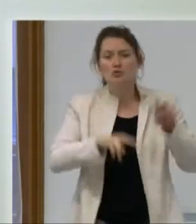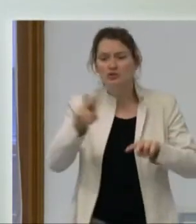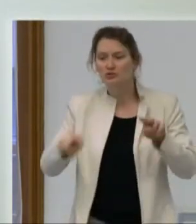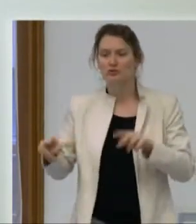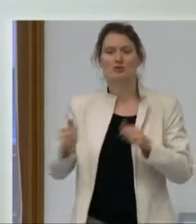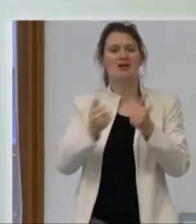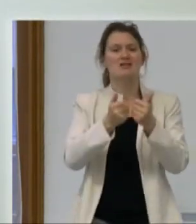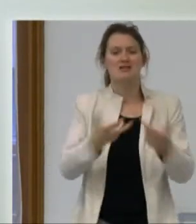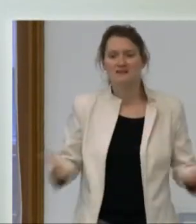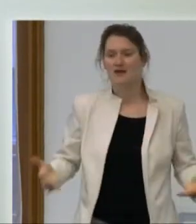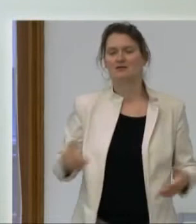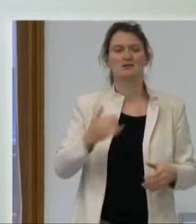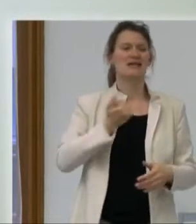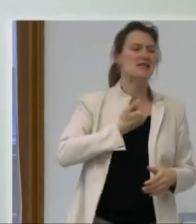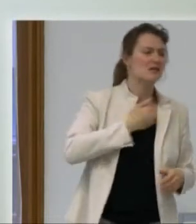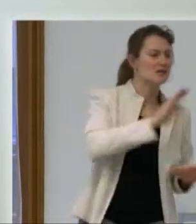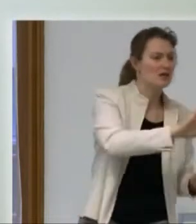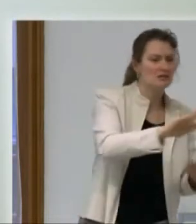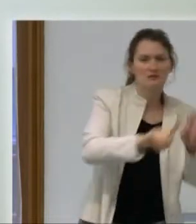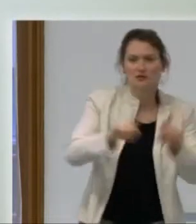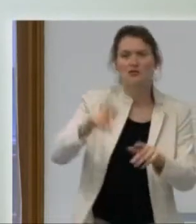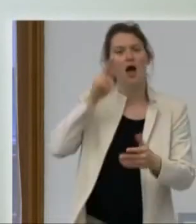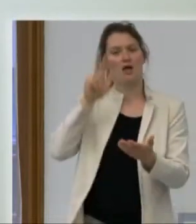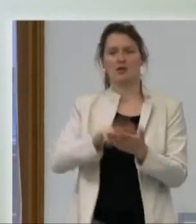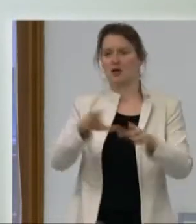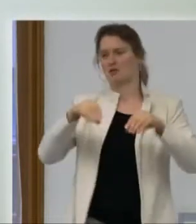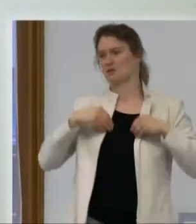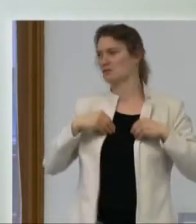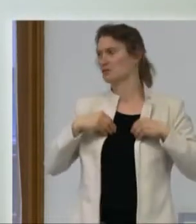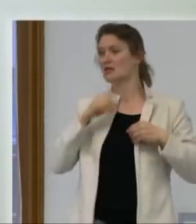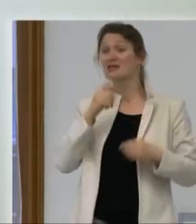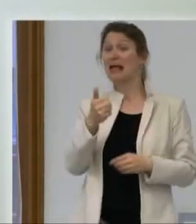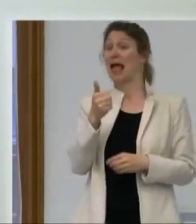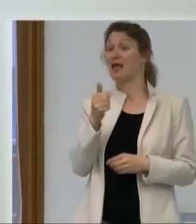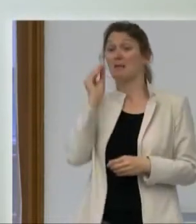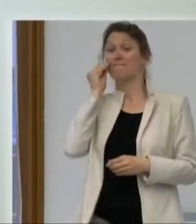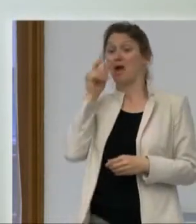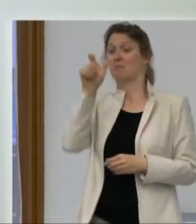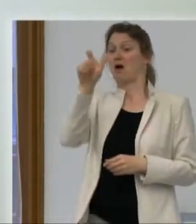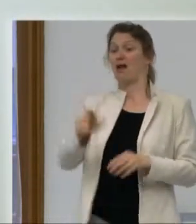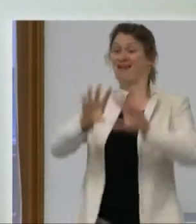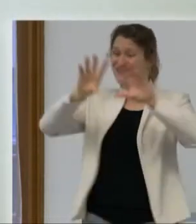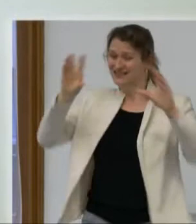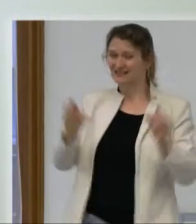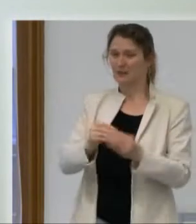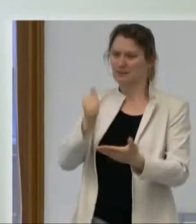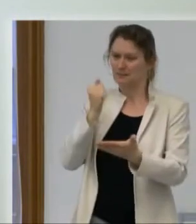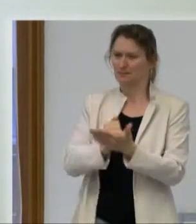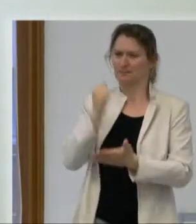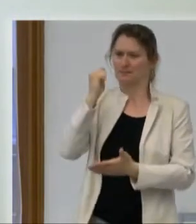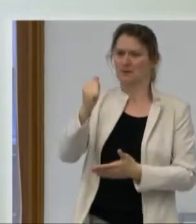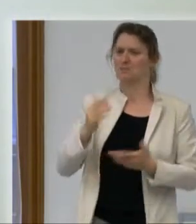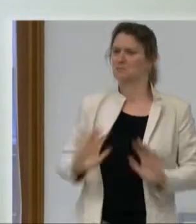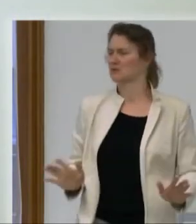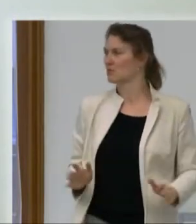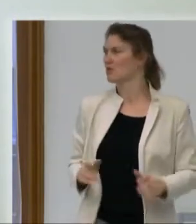die diversen Identitäten der Kinder anzukennen und nicht anhand eines Merkmals das Kind als Ganzes zu kategorisieren